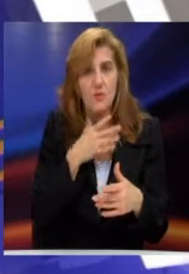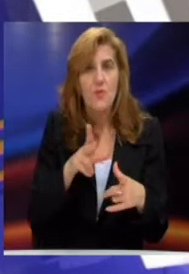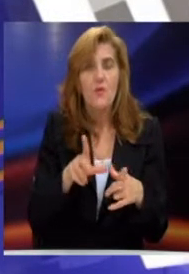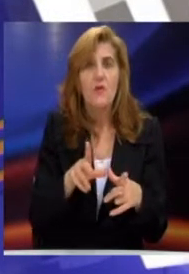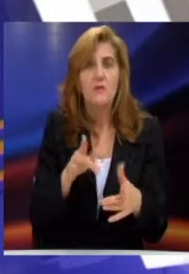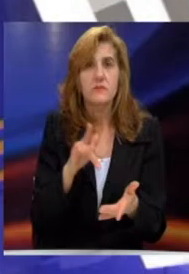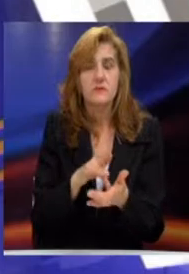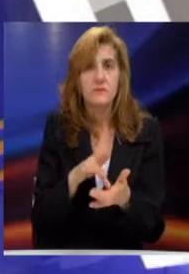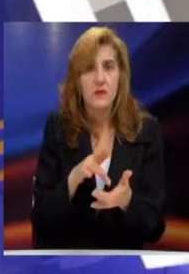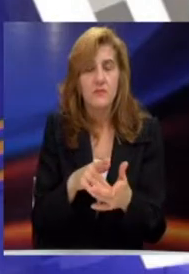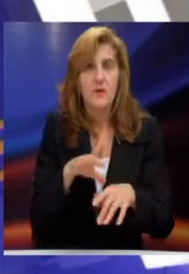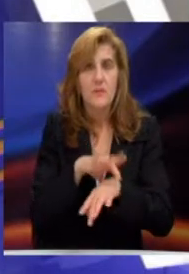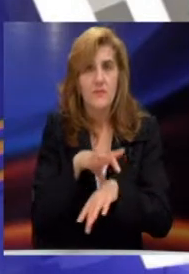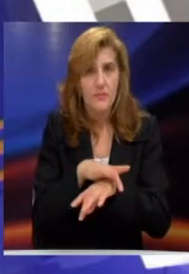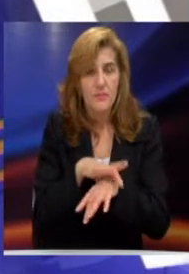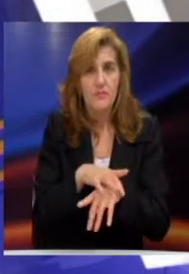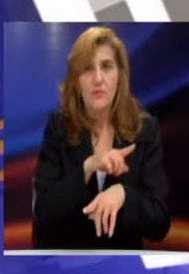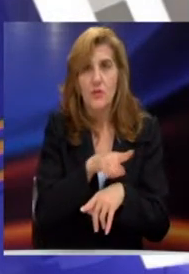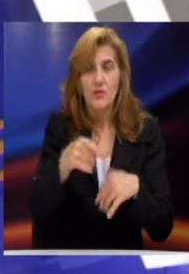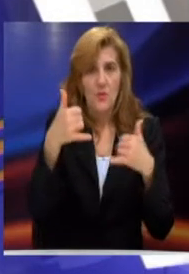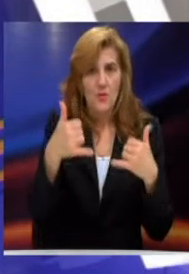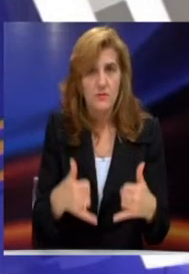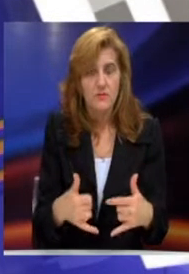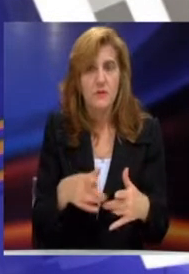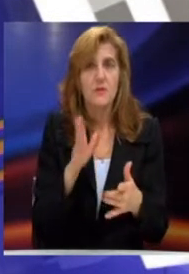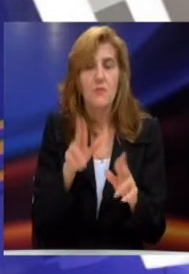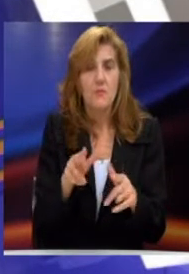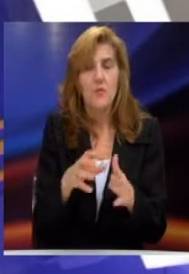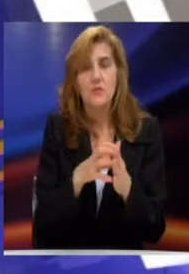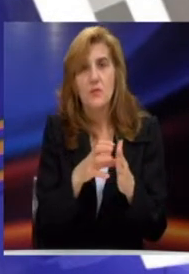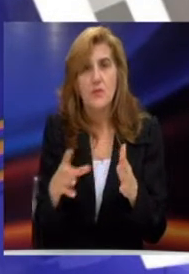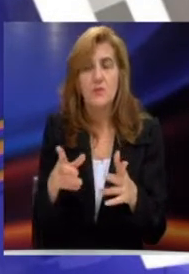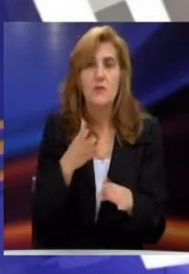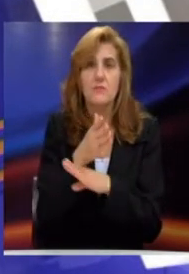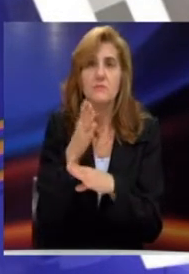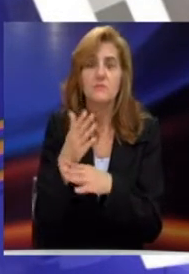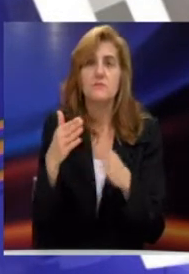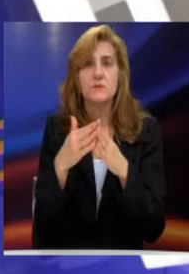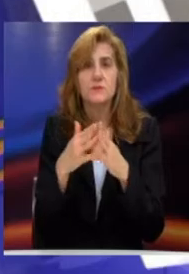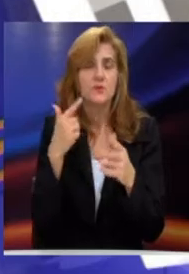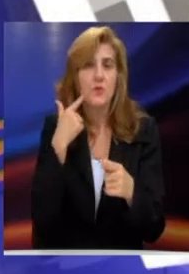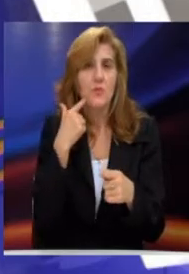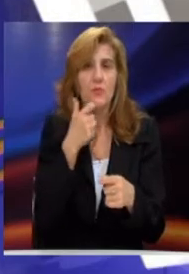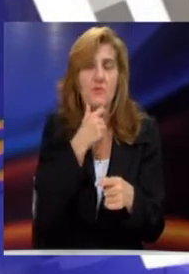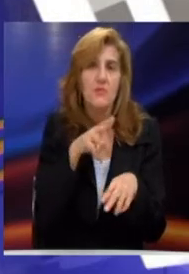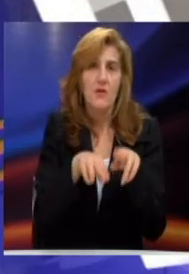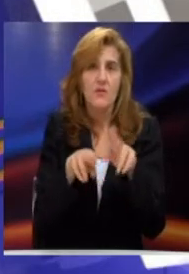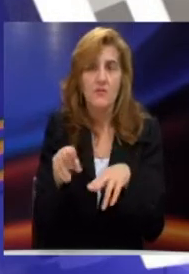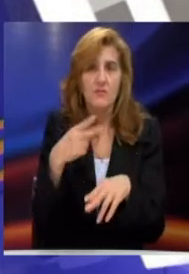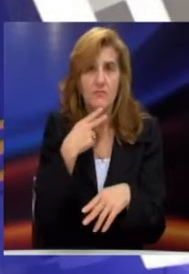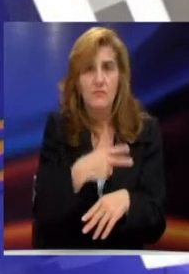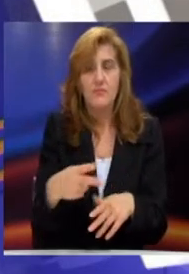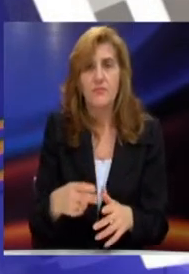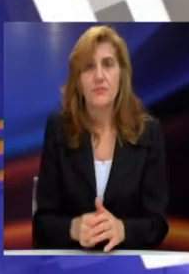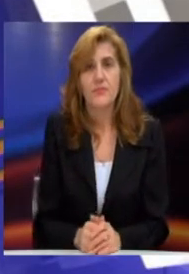medicinske škole najverovatnije do kraja ove školske godine će imati mogućnost da učestvuju u volonterskim aktivnostima sa udruženjem